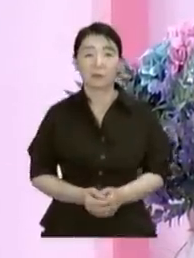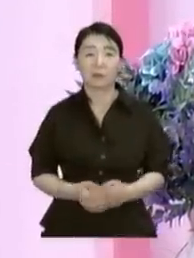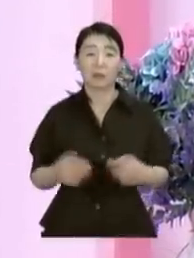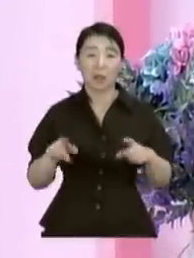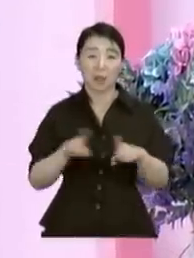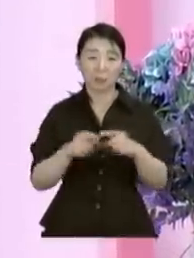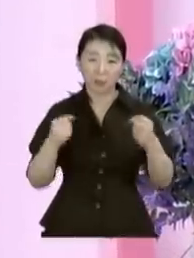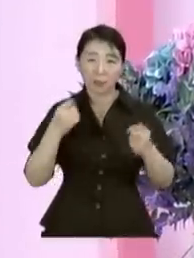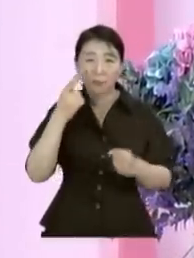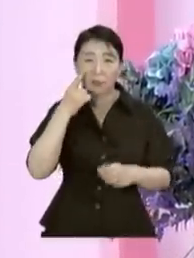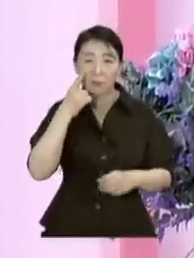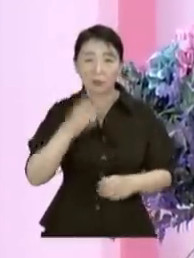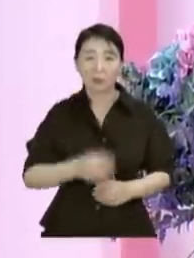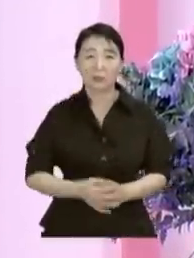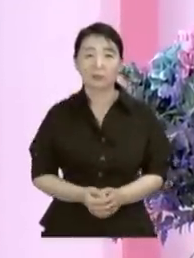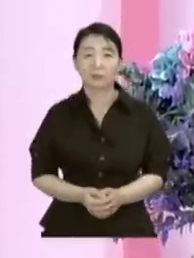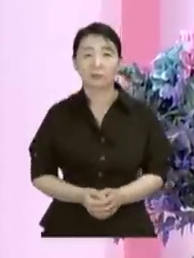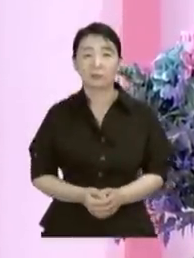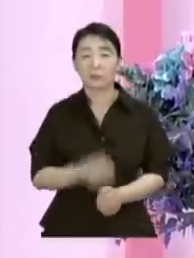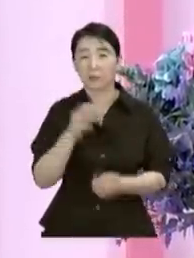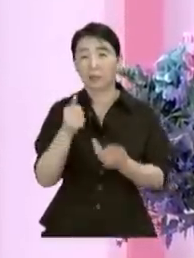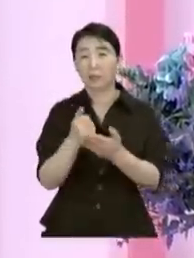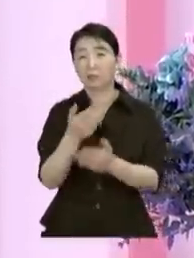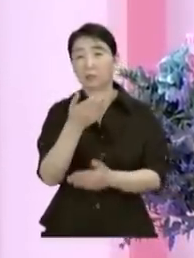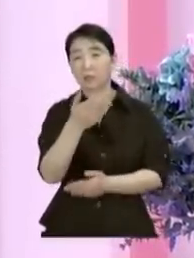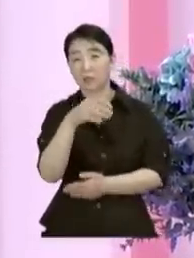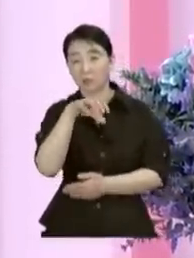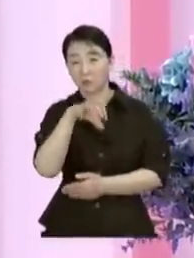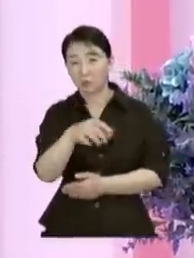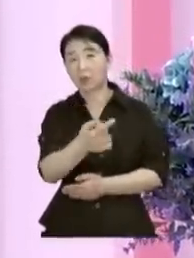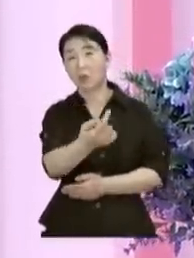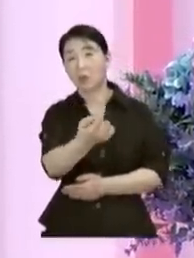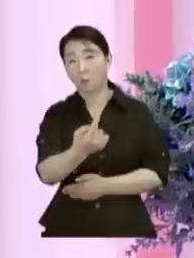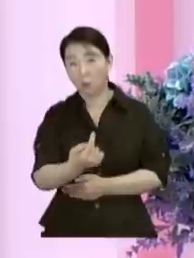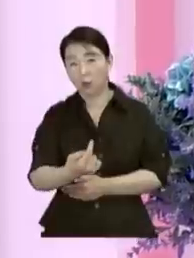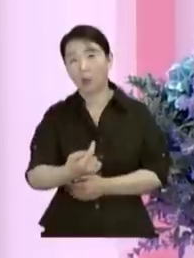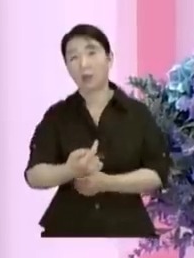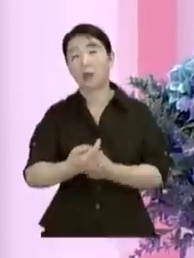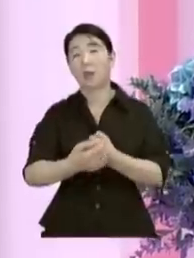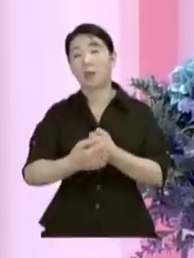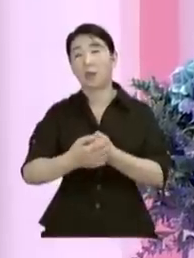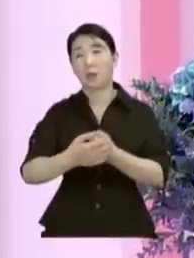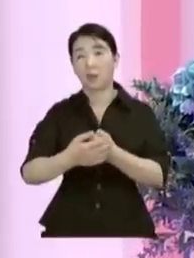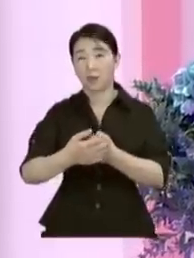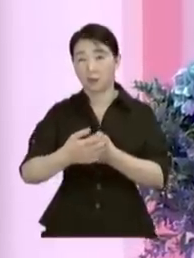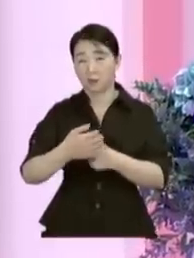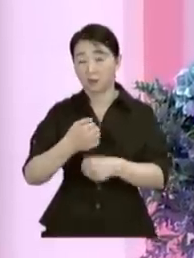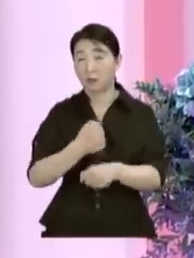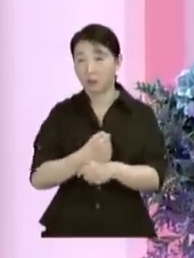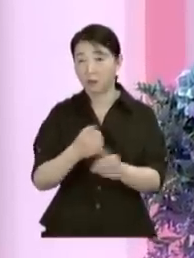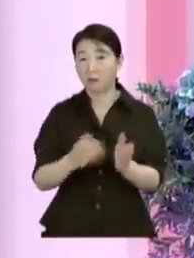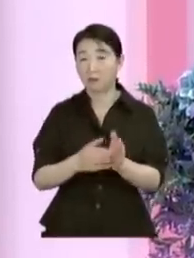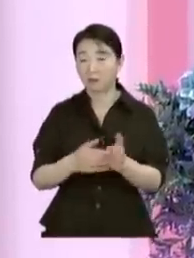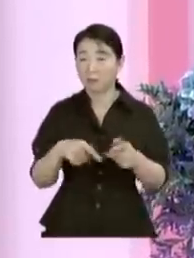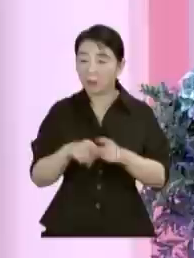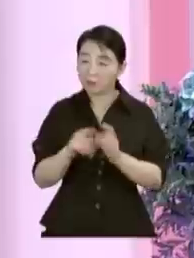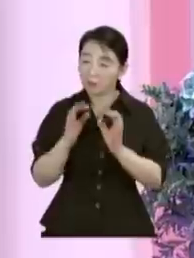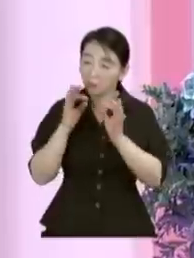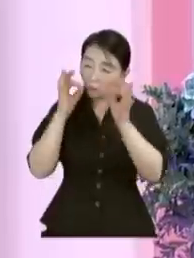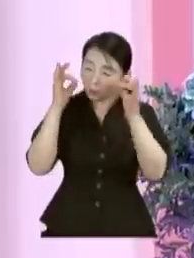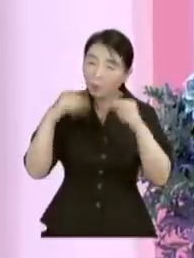예, 같이 우리가 힘내보자. 아~ 하나님께서 당신은 이곳에 오게 했으니까 함께 우리